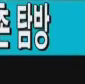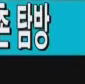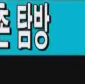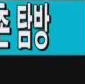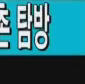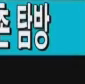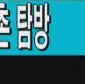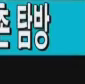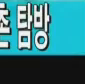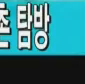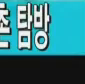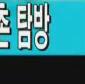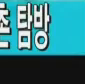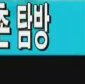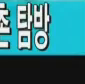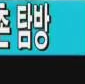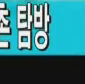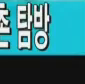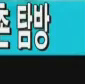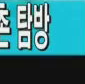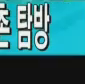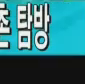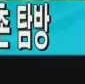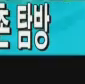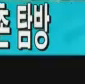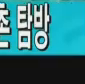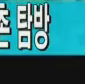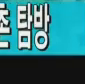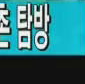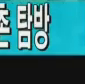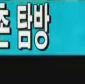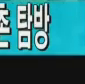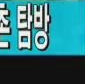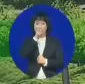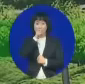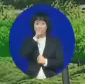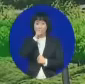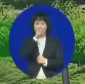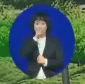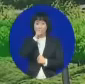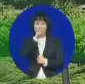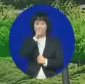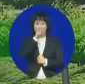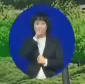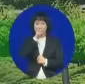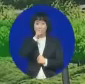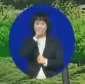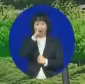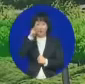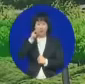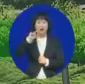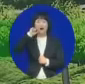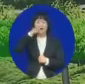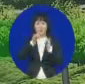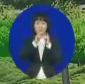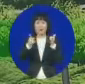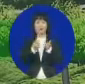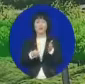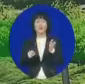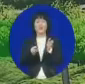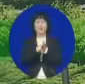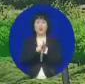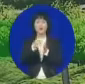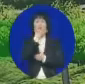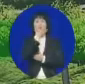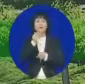끊이지 않는 한국 민속촌 정감 넘치는 나들이 장소로 제안합니다 우리시가 취약계층을 위한 맞춤형